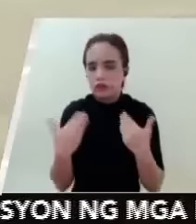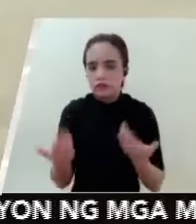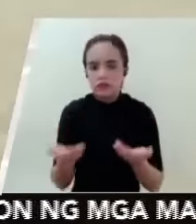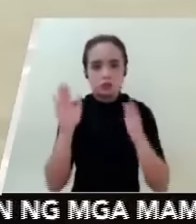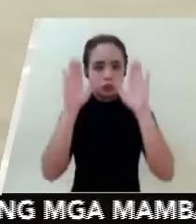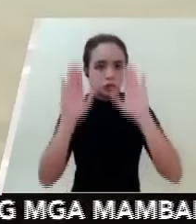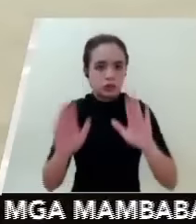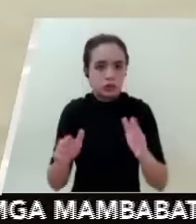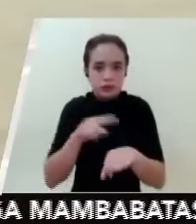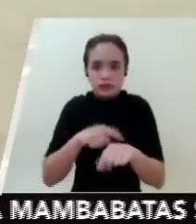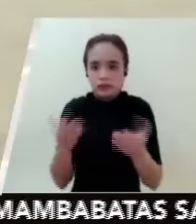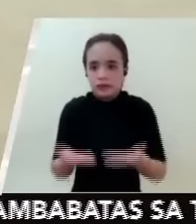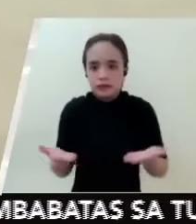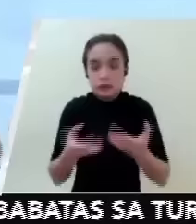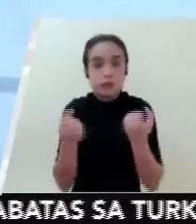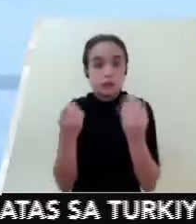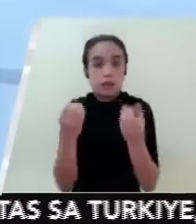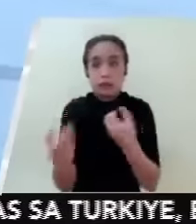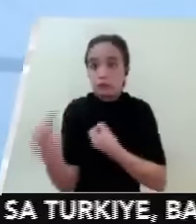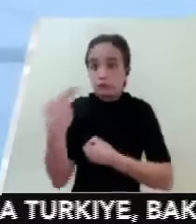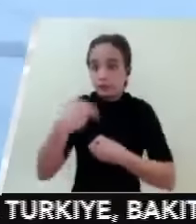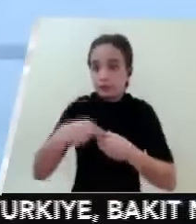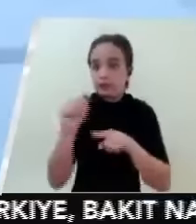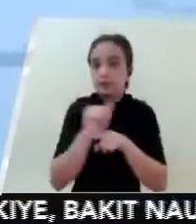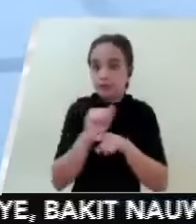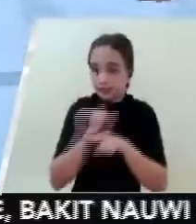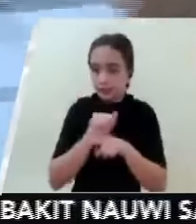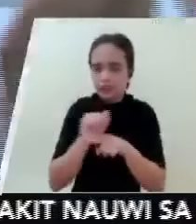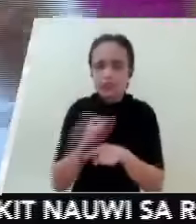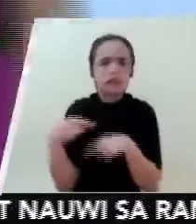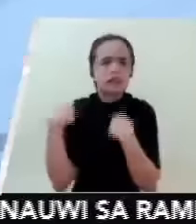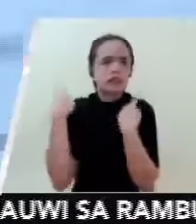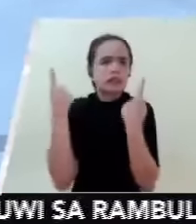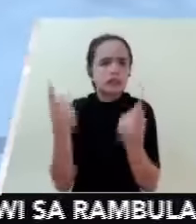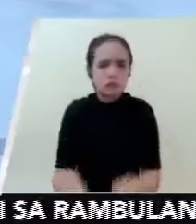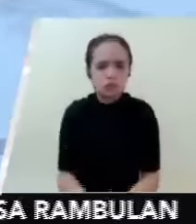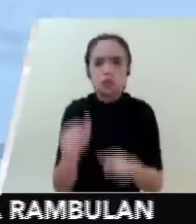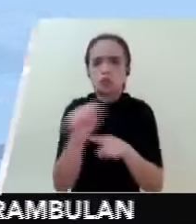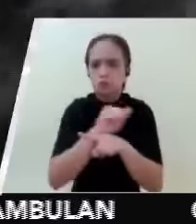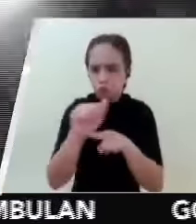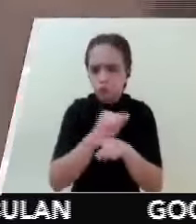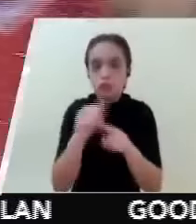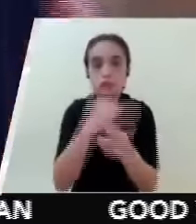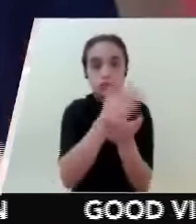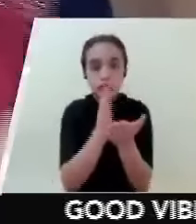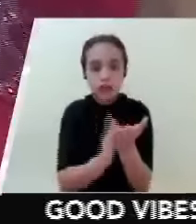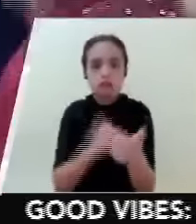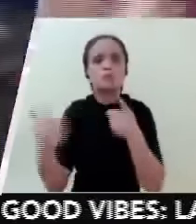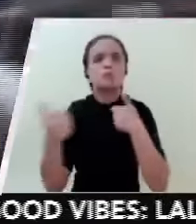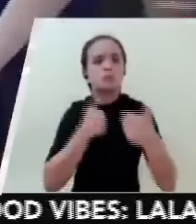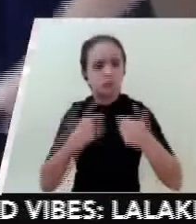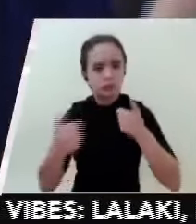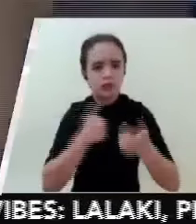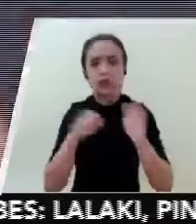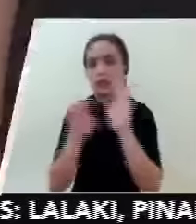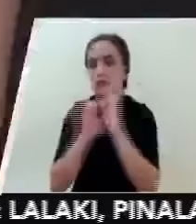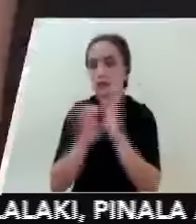mga lumabok sa gymnastics clinic, matagal nang nagsasanay at ang ilan lumalaban na rin gaya sa palarong